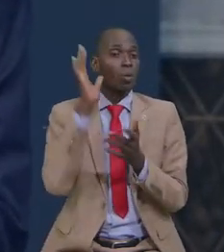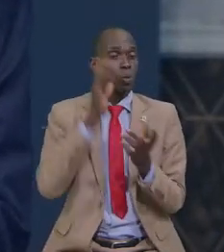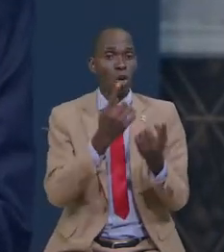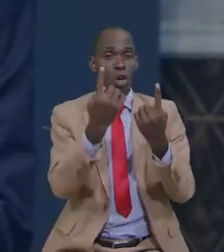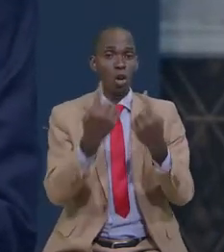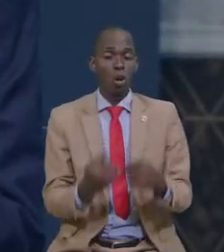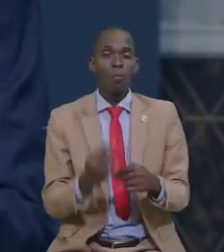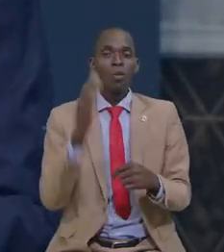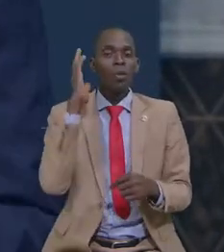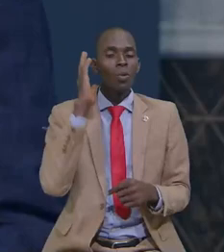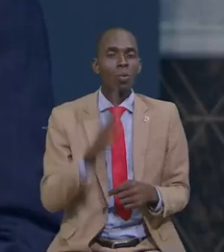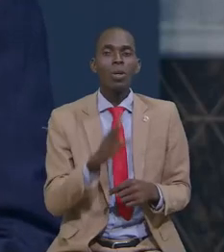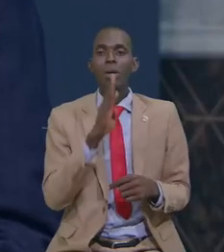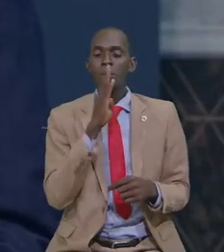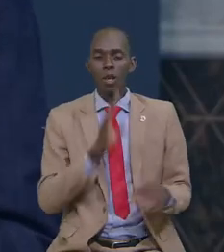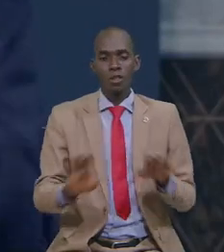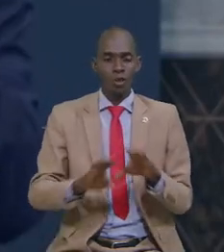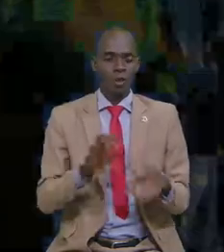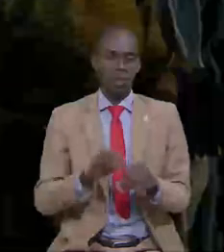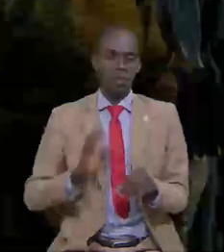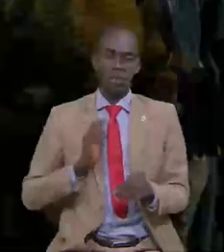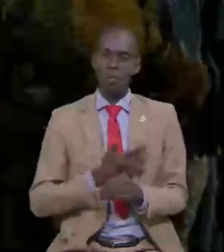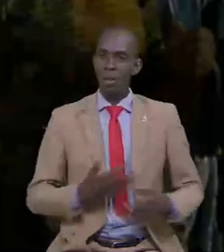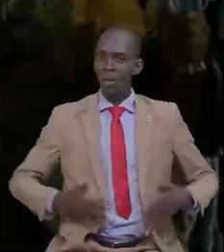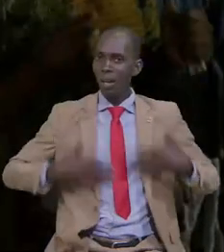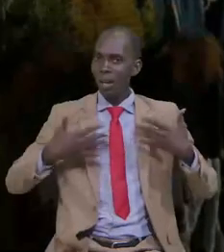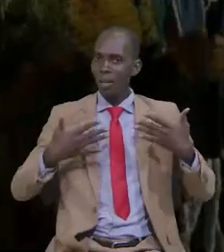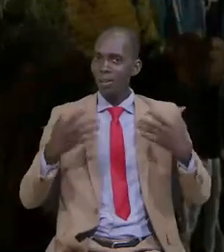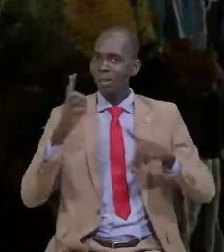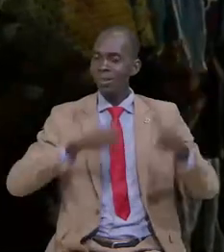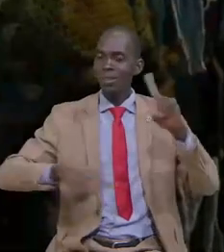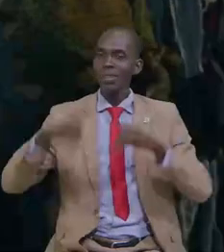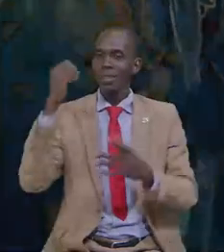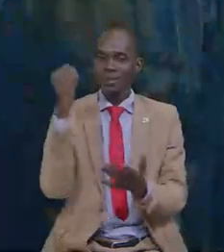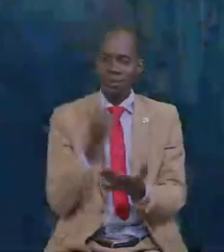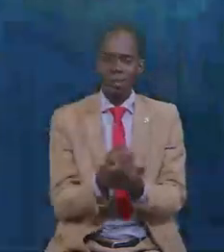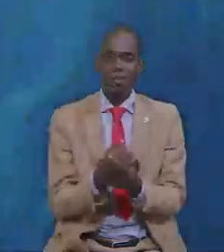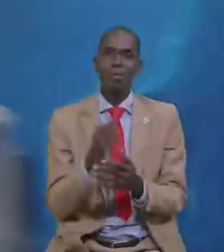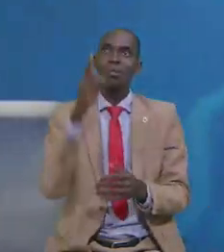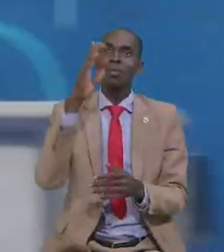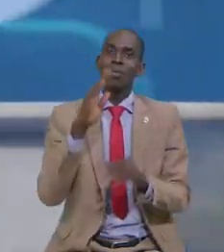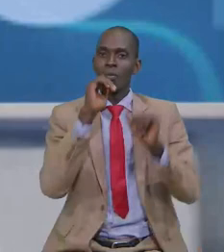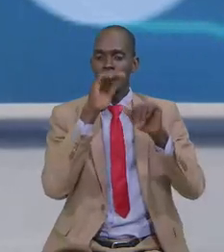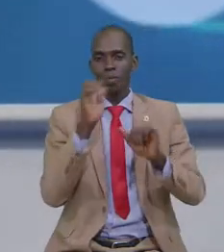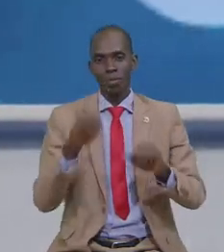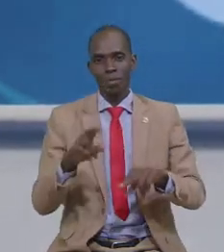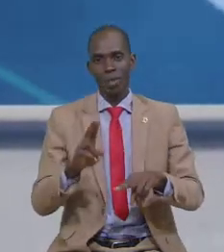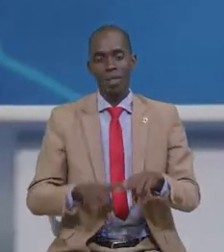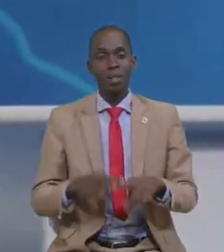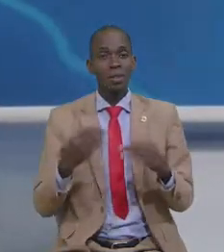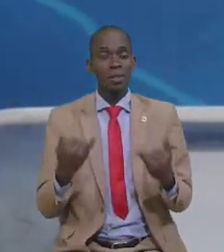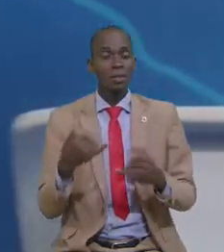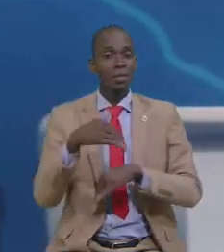va venir sera accomplie dans notre vie. Que le Seigneur vous bénisse,